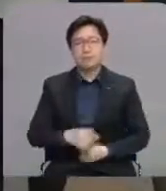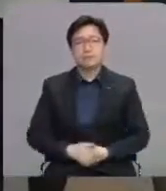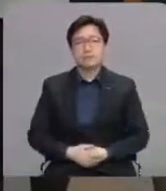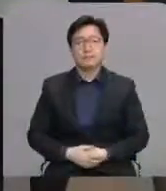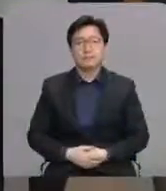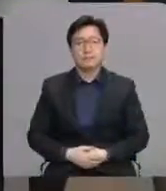스승 쉽니다